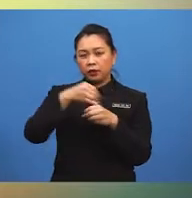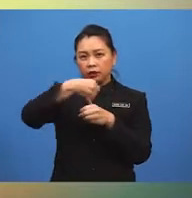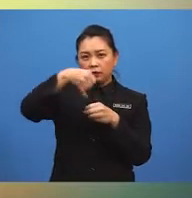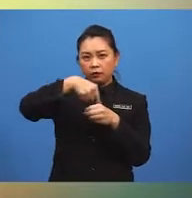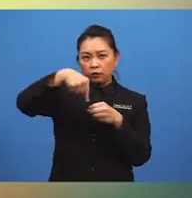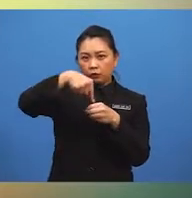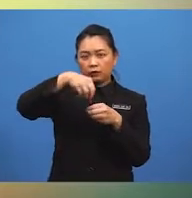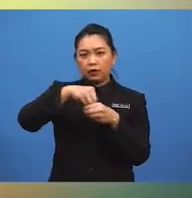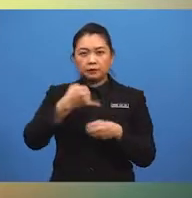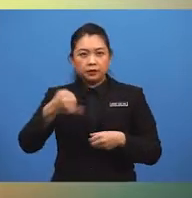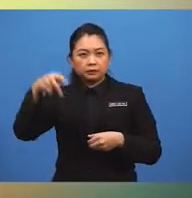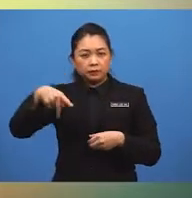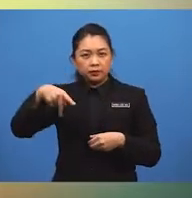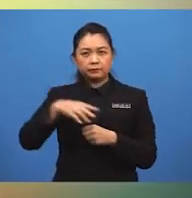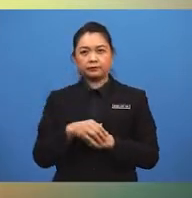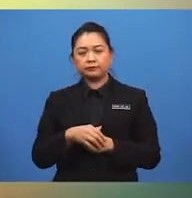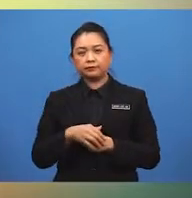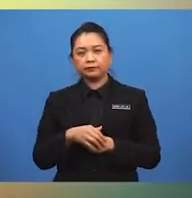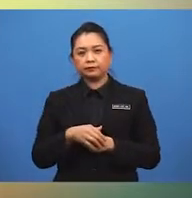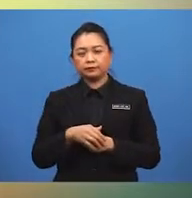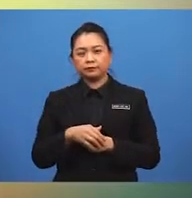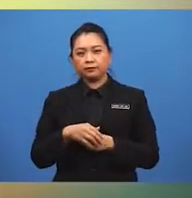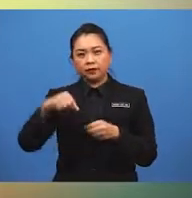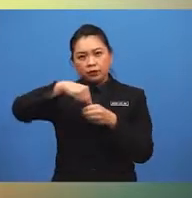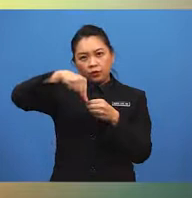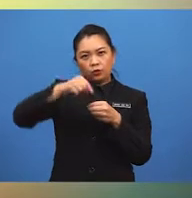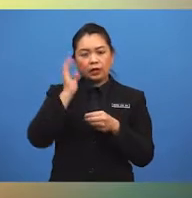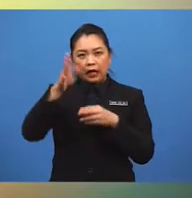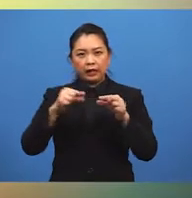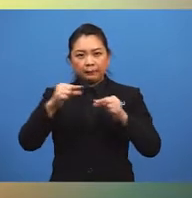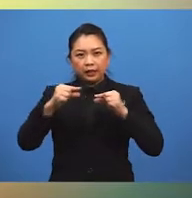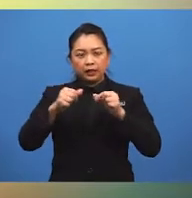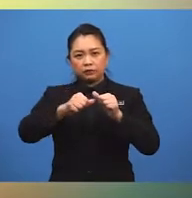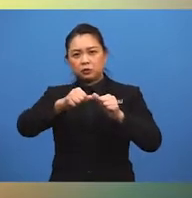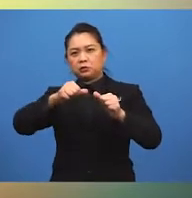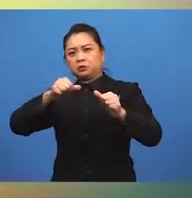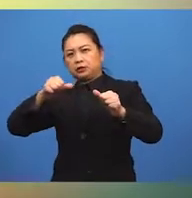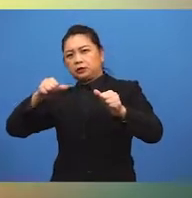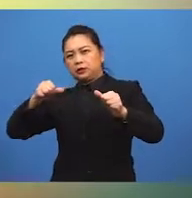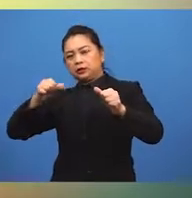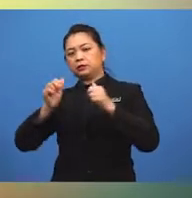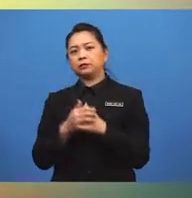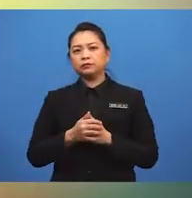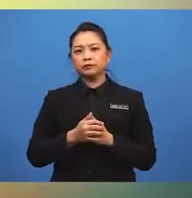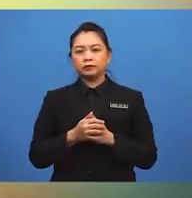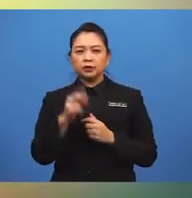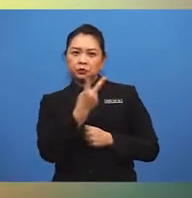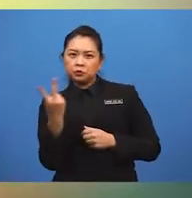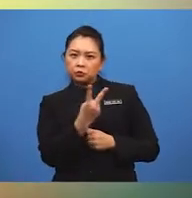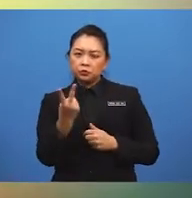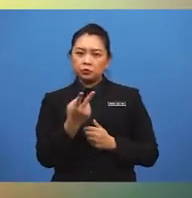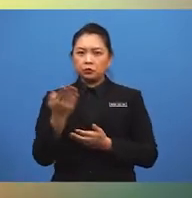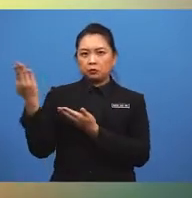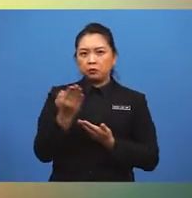lohong dalam bahan jenis P. Lohong seakan-akan bergerak menjauhi simpang.